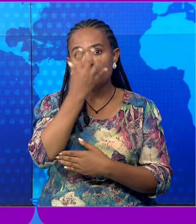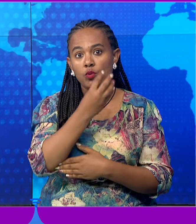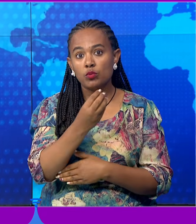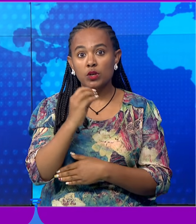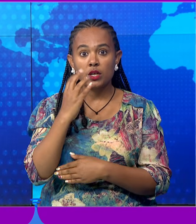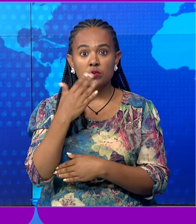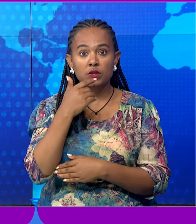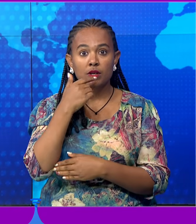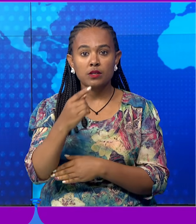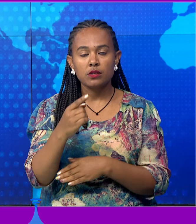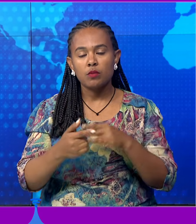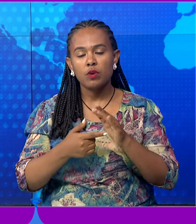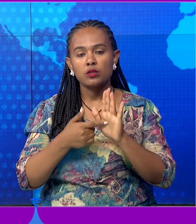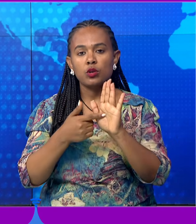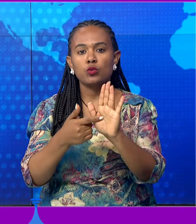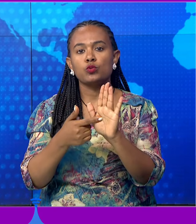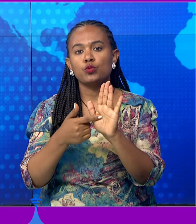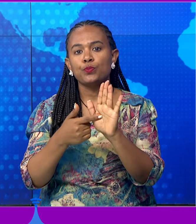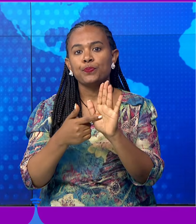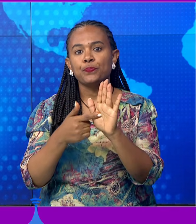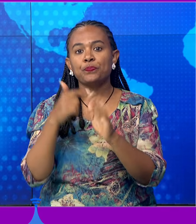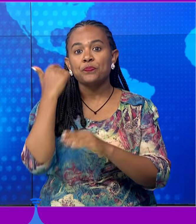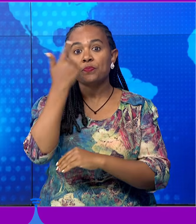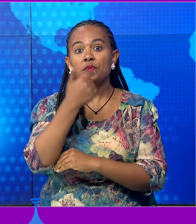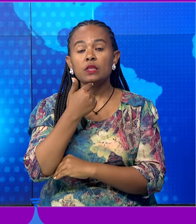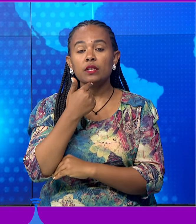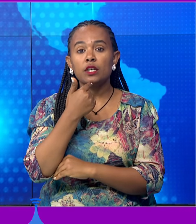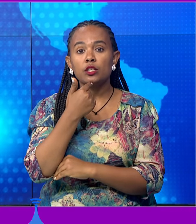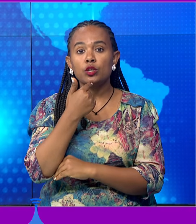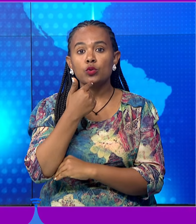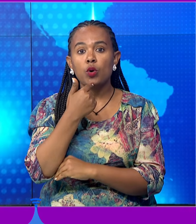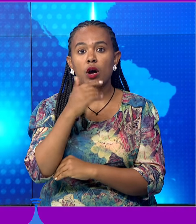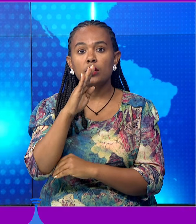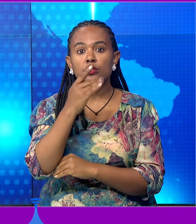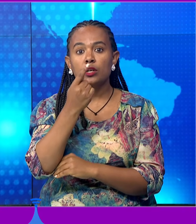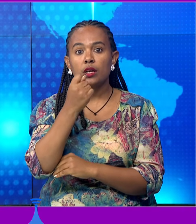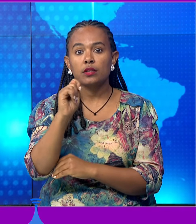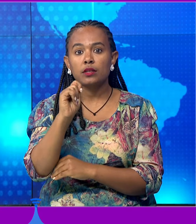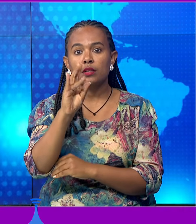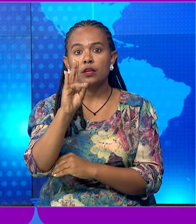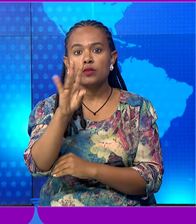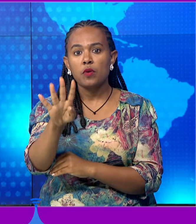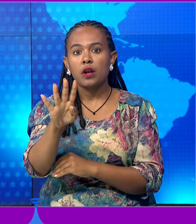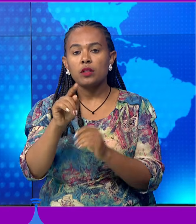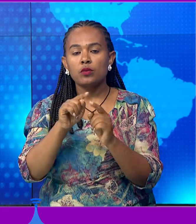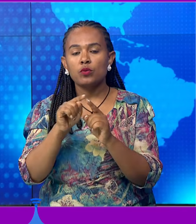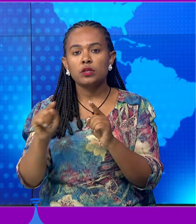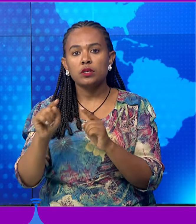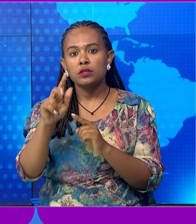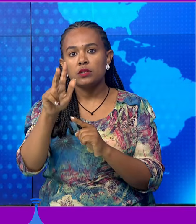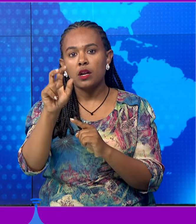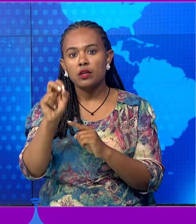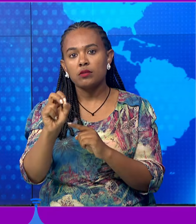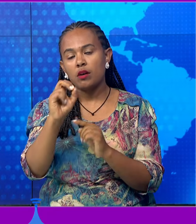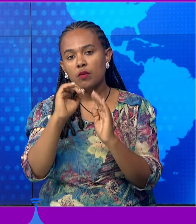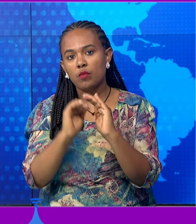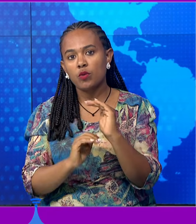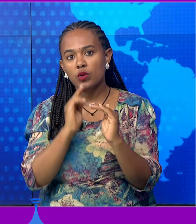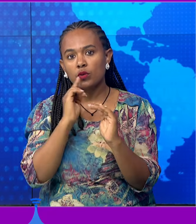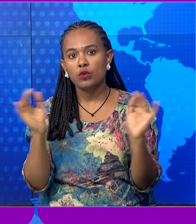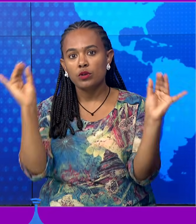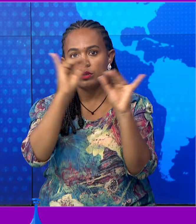ስንል ማሳያዎቹ የገጽታዋ ሻንቲ ከ74 ወደ 30 መውረዱ ነው።